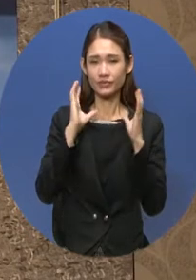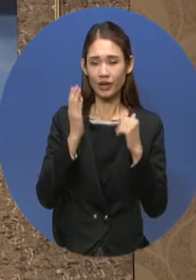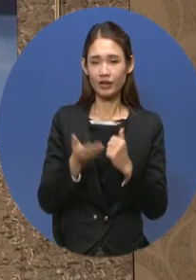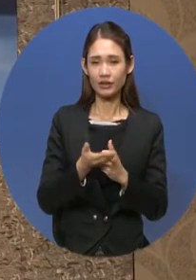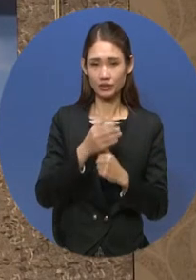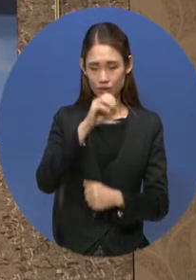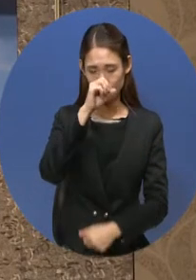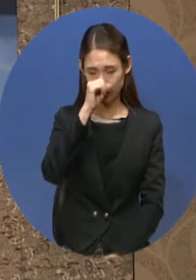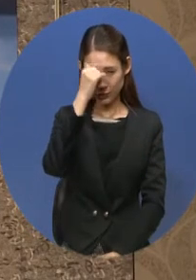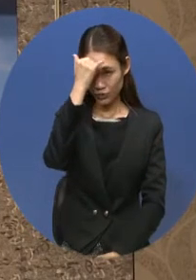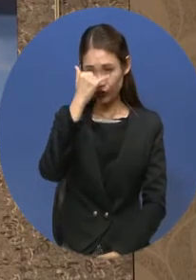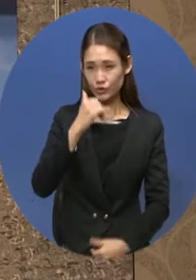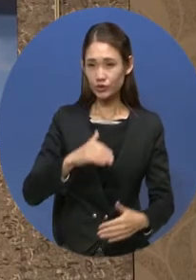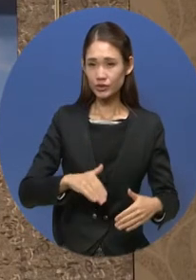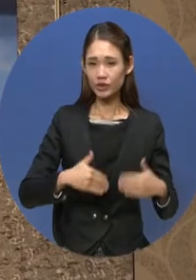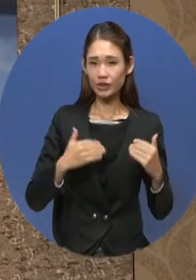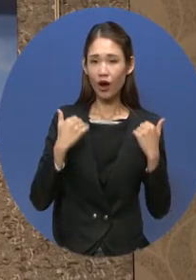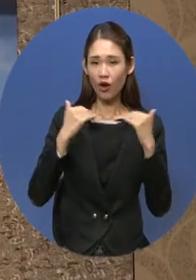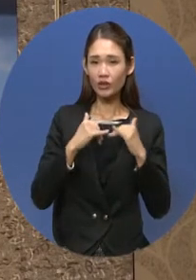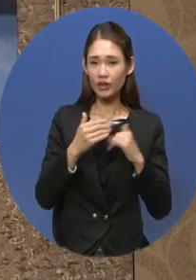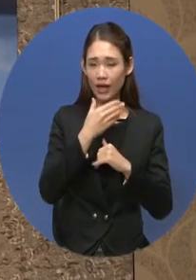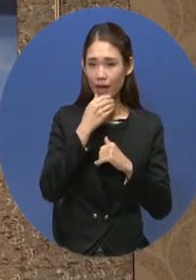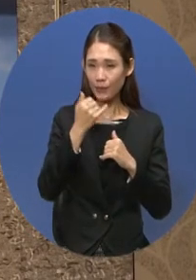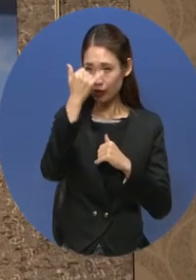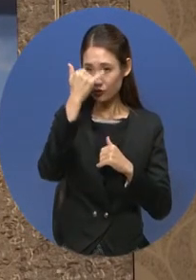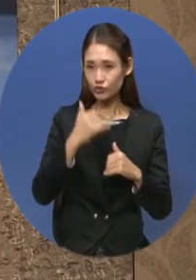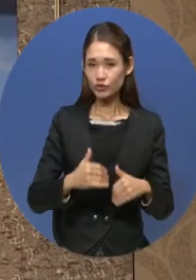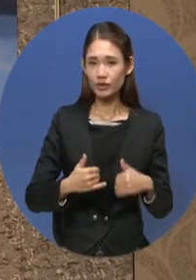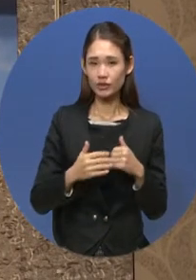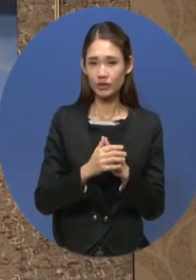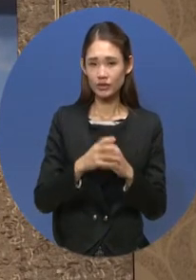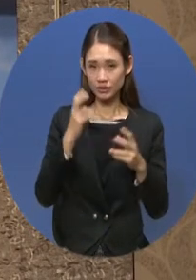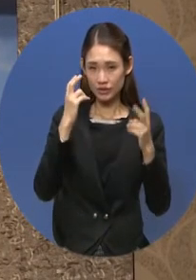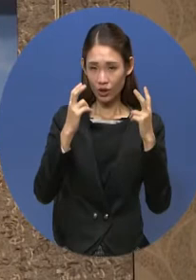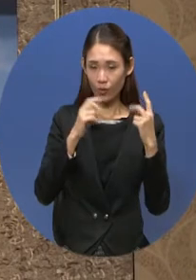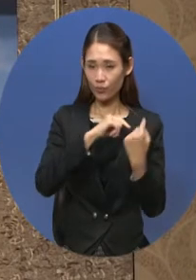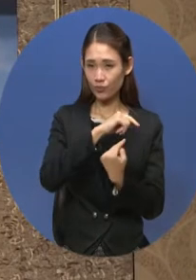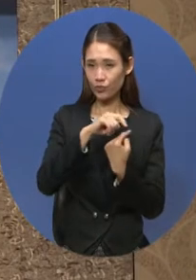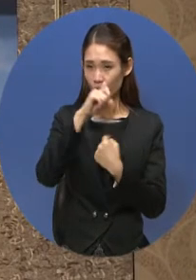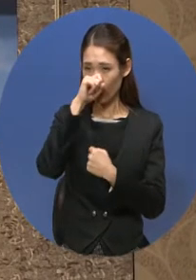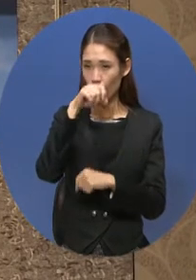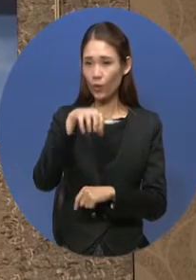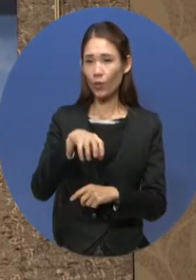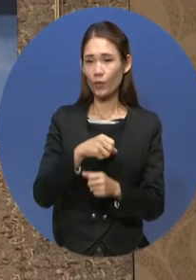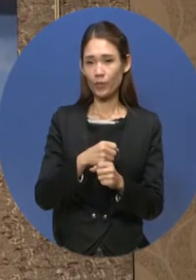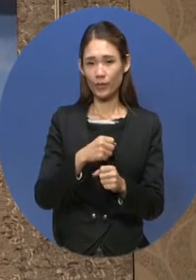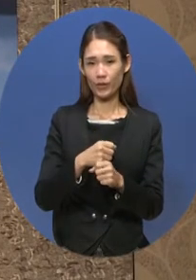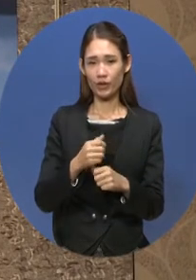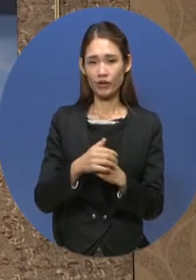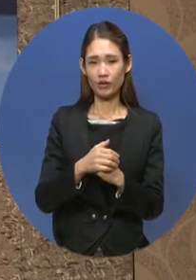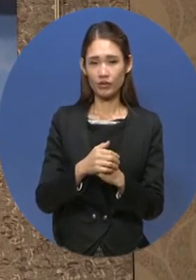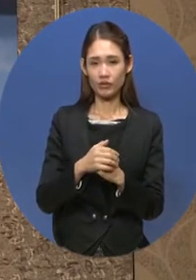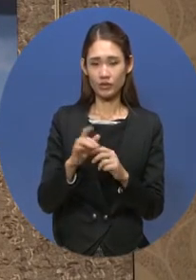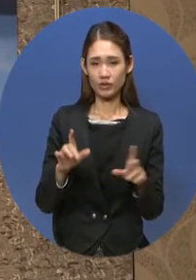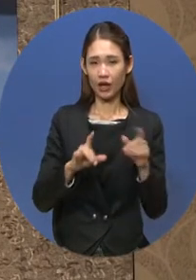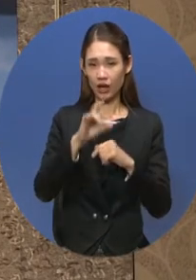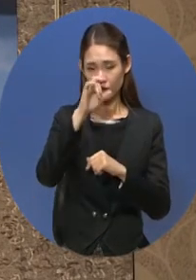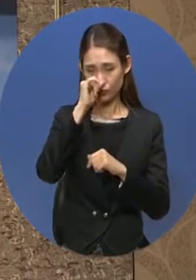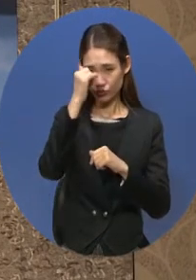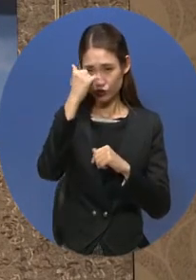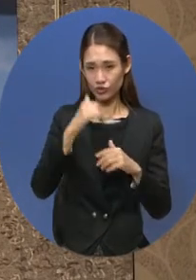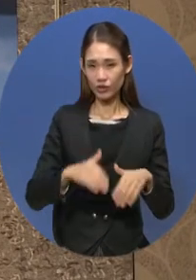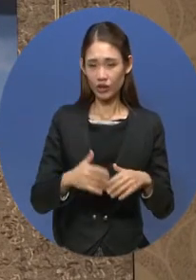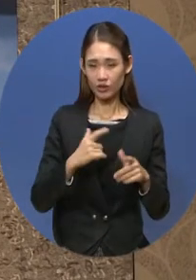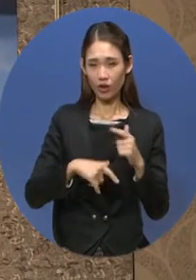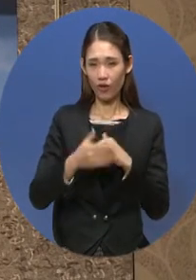좋은 충남과 어르신이 행복한 충남, 또 기업하기 충남을 만들어서 네. 우리가 살기 좋은 충남,